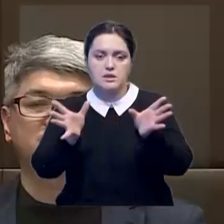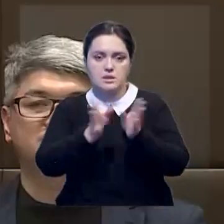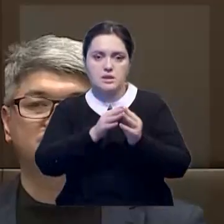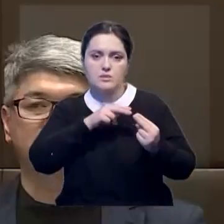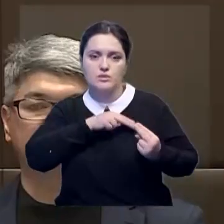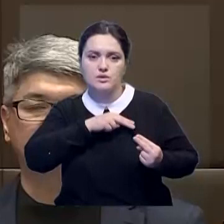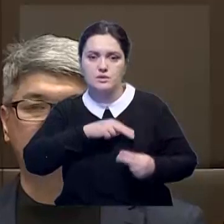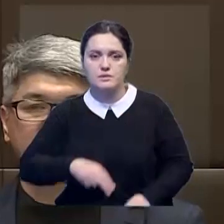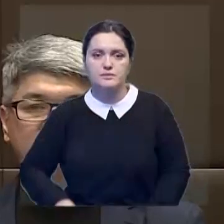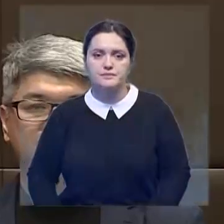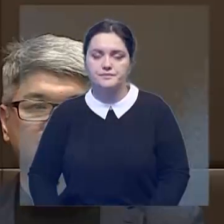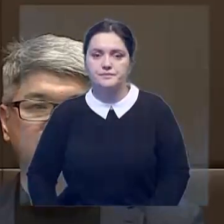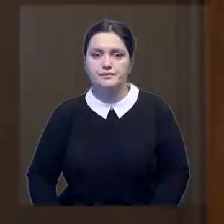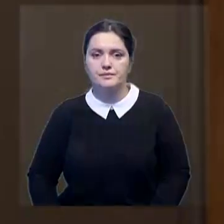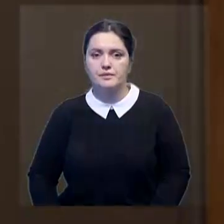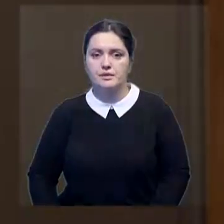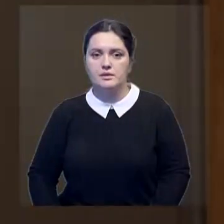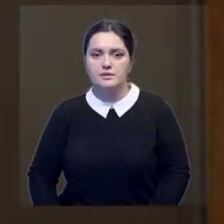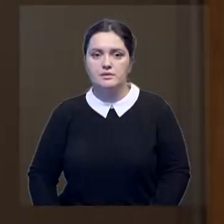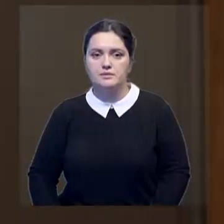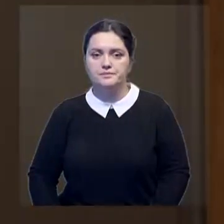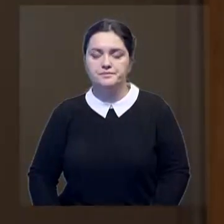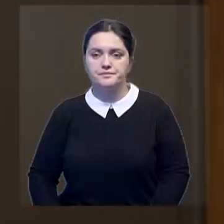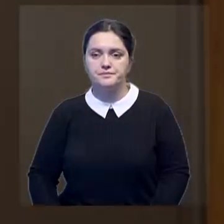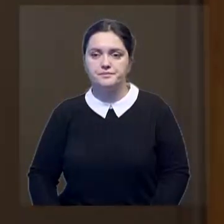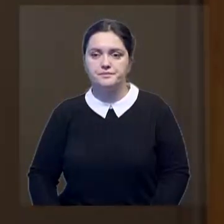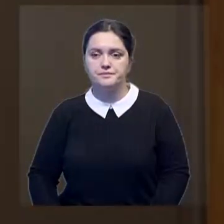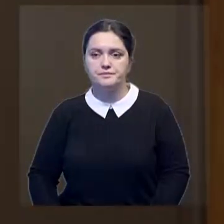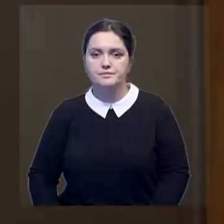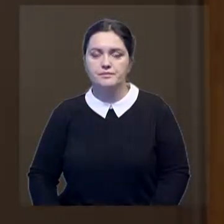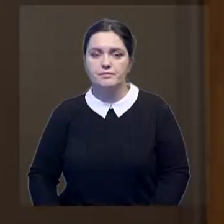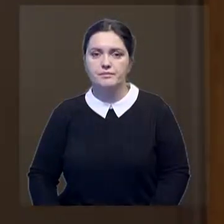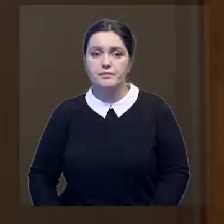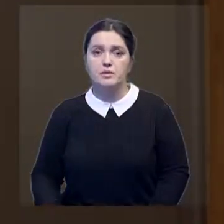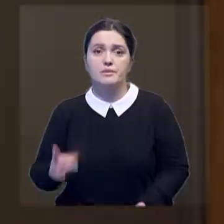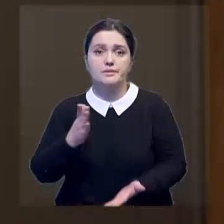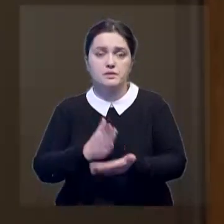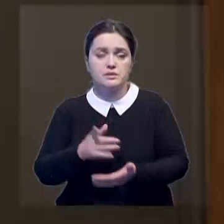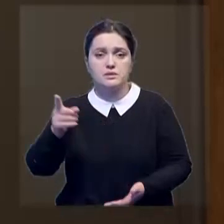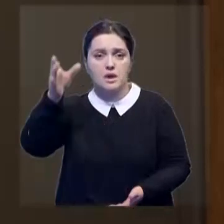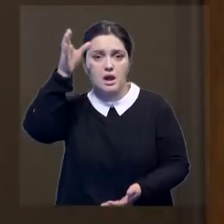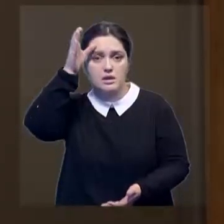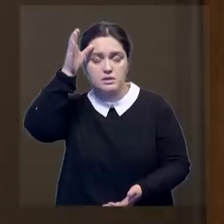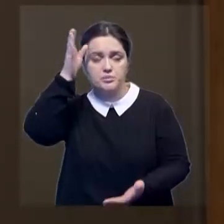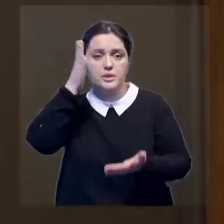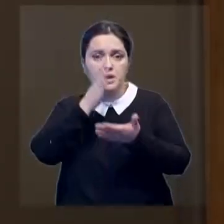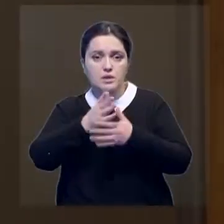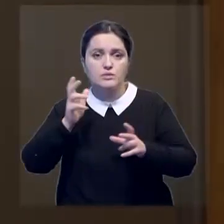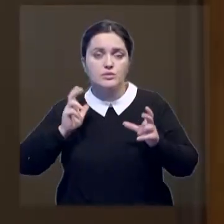на тесное сотрудничество. Мы не пытаемся заменить собой Академию наук, да, или там какое-то